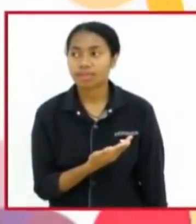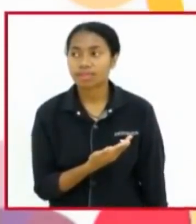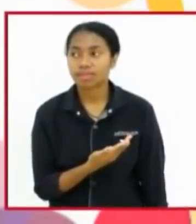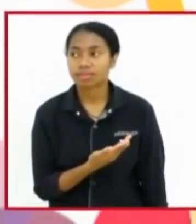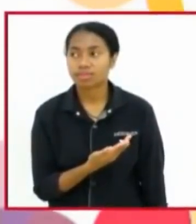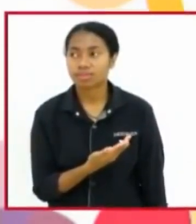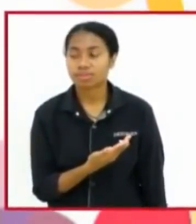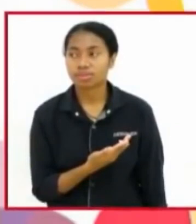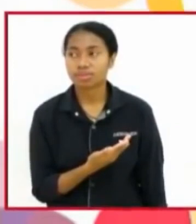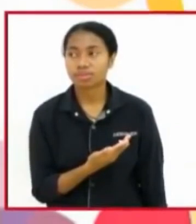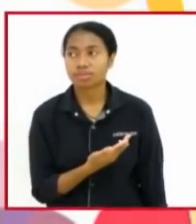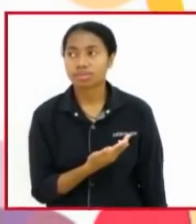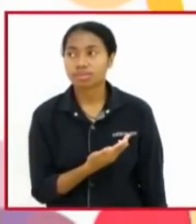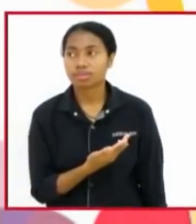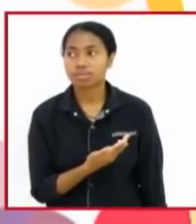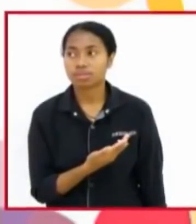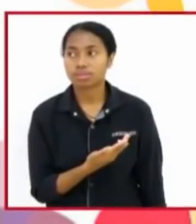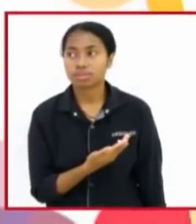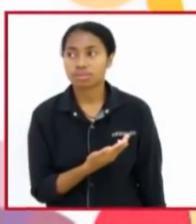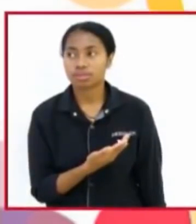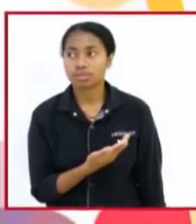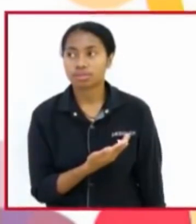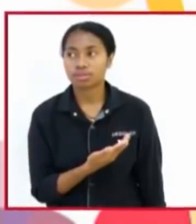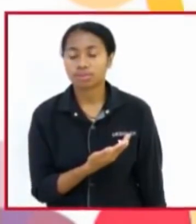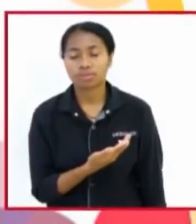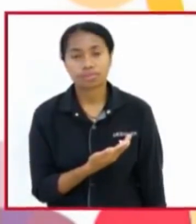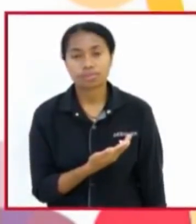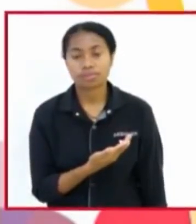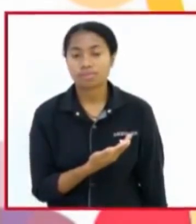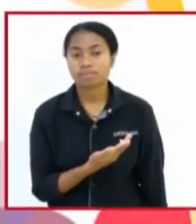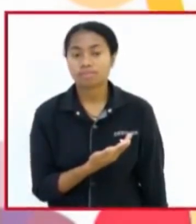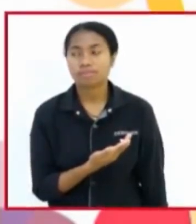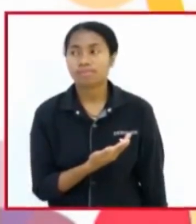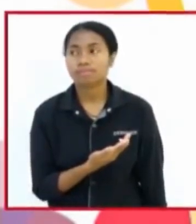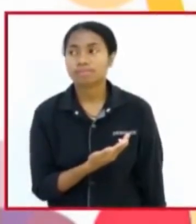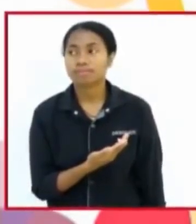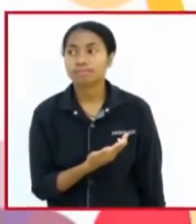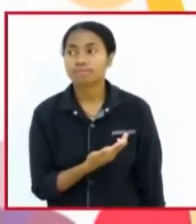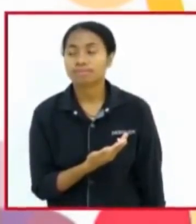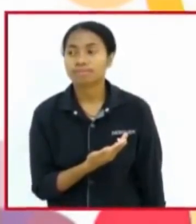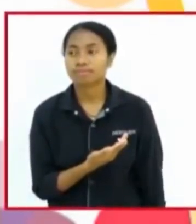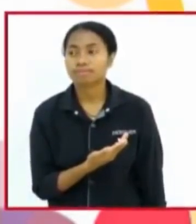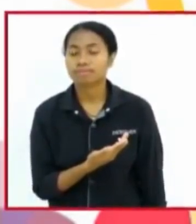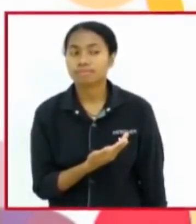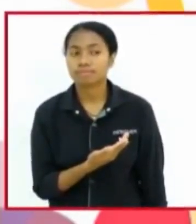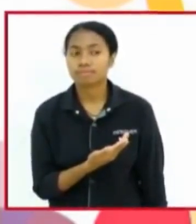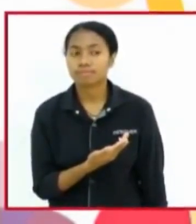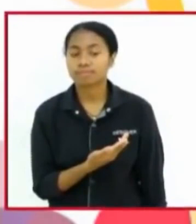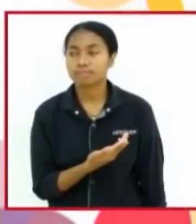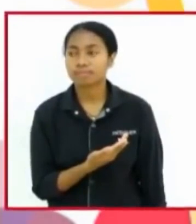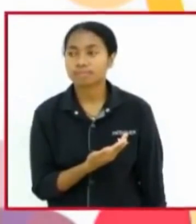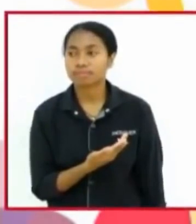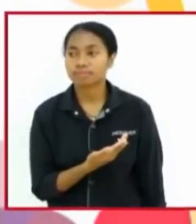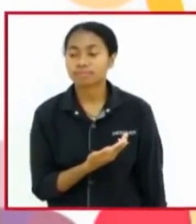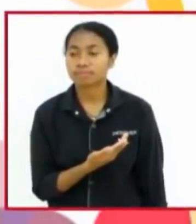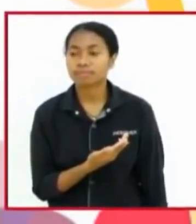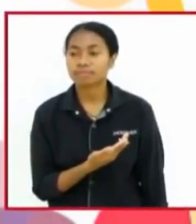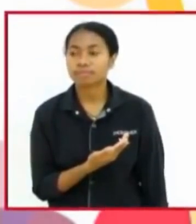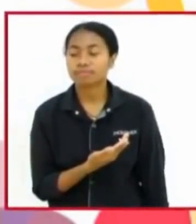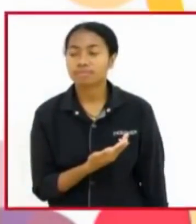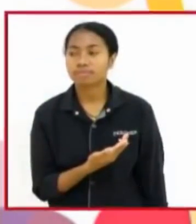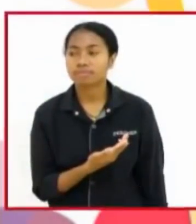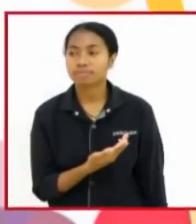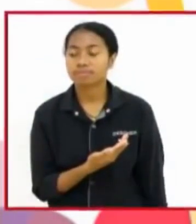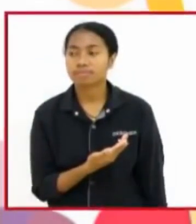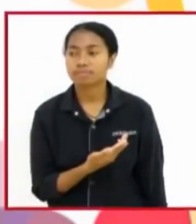juga laut mati terus secara keseluruhan wilayah Israel bertambah tiga kali lipat termasuk sekitar 1 juta